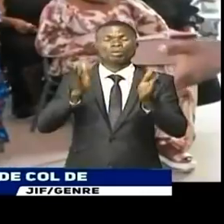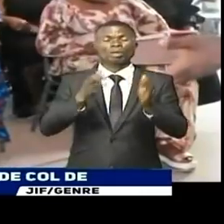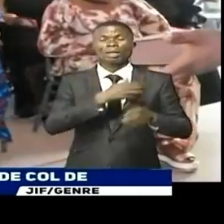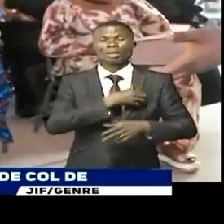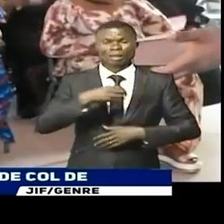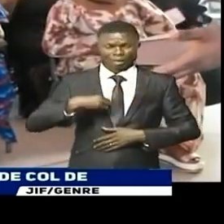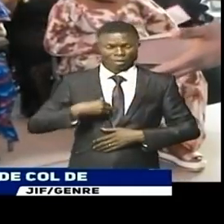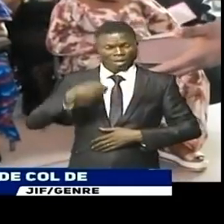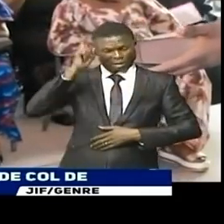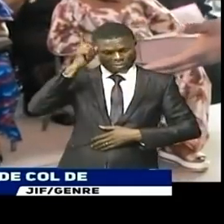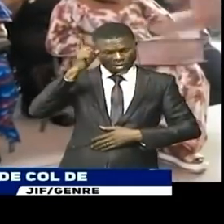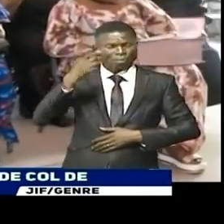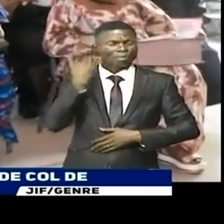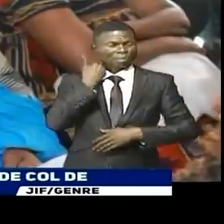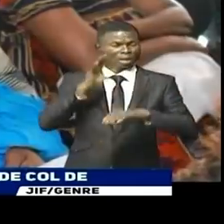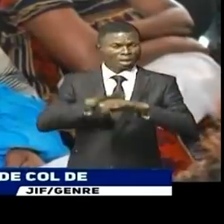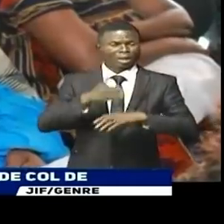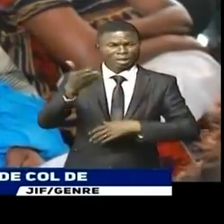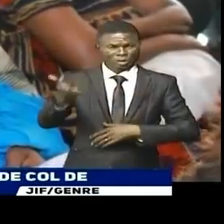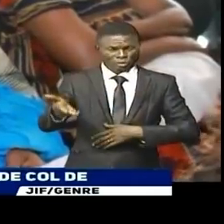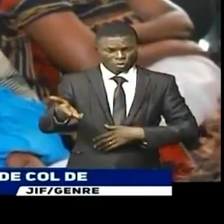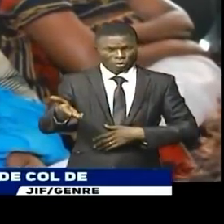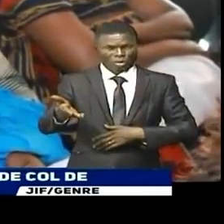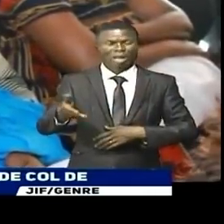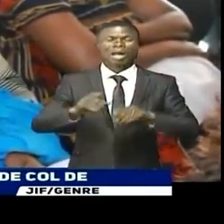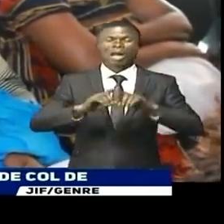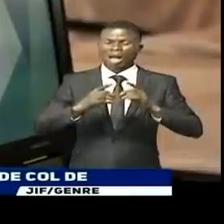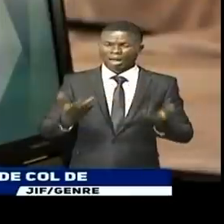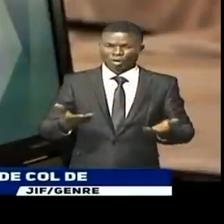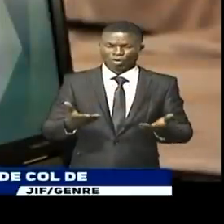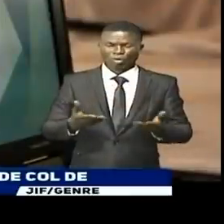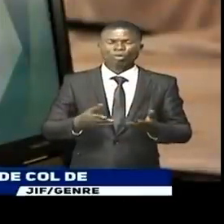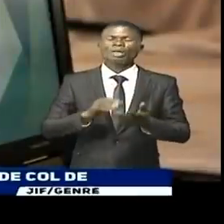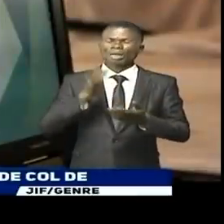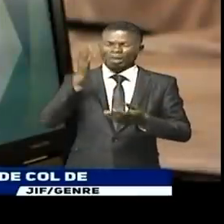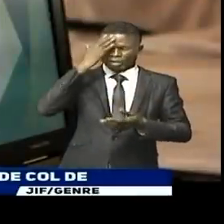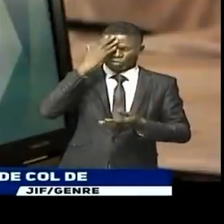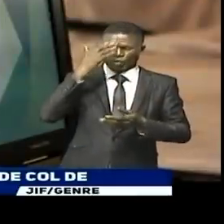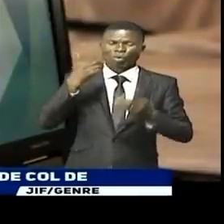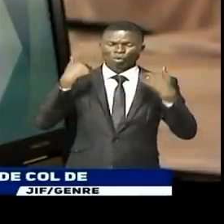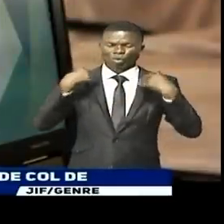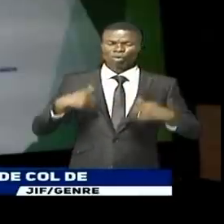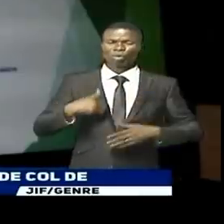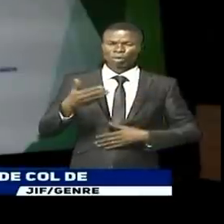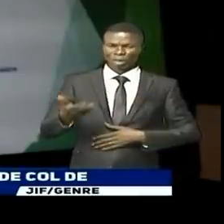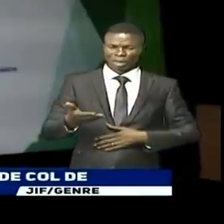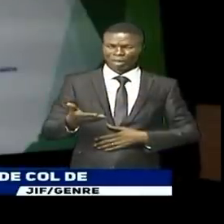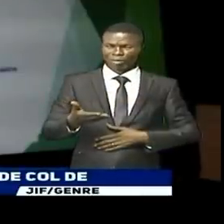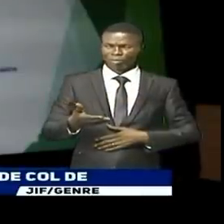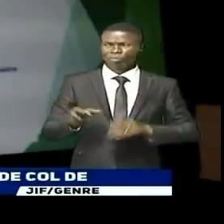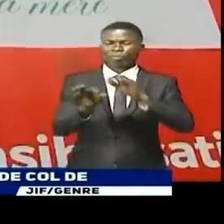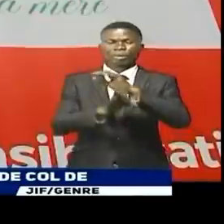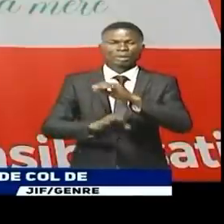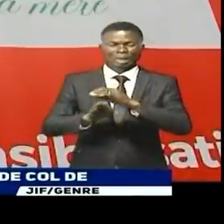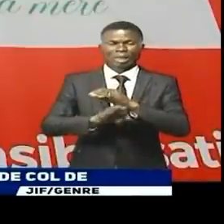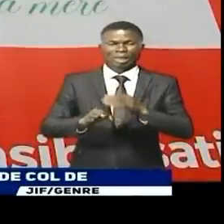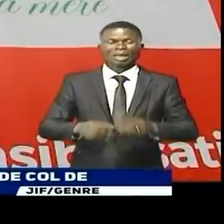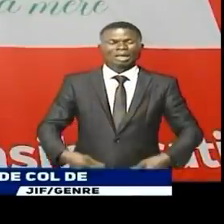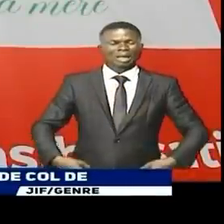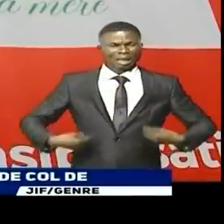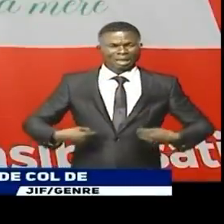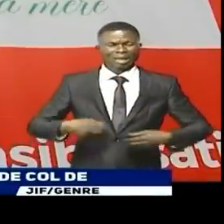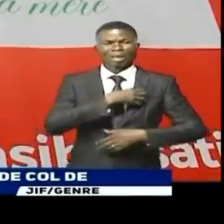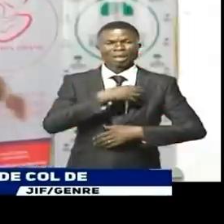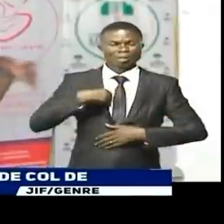sont la cible privilégiée par exposé à plusieurs formes du concert dans celui du congo terrain pour la fondation g grâce à ma mère